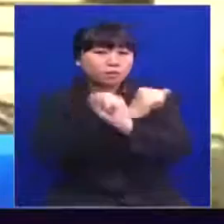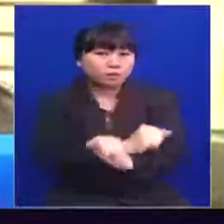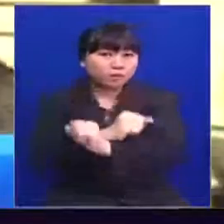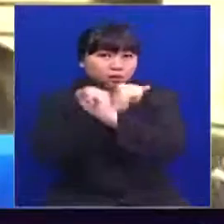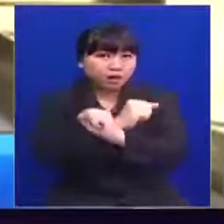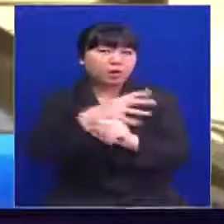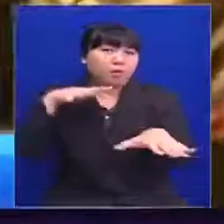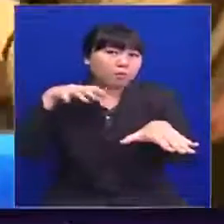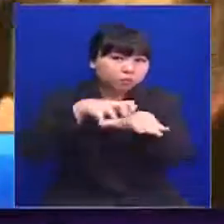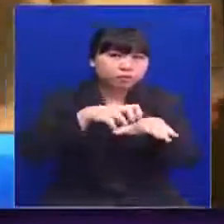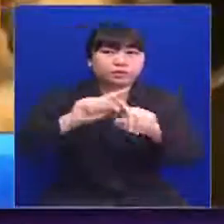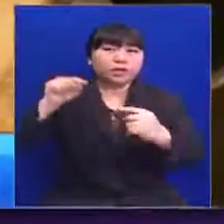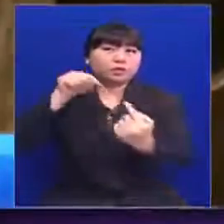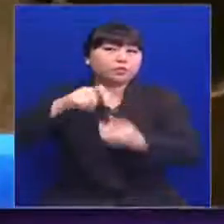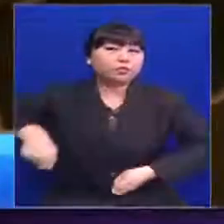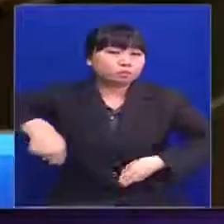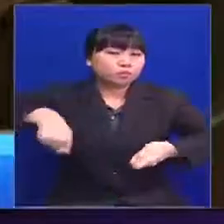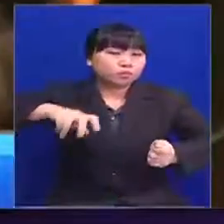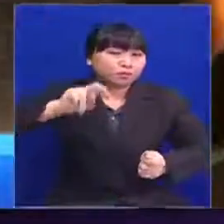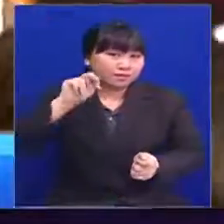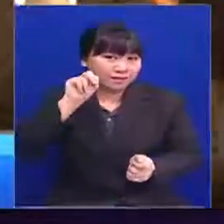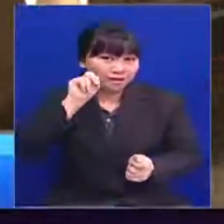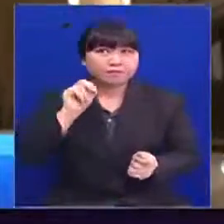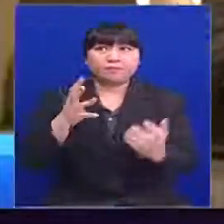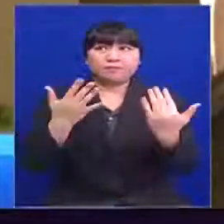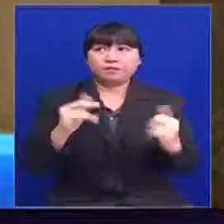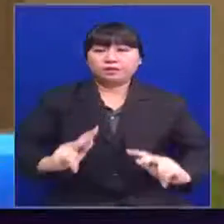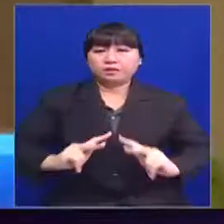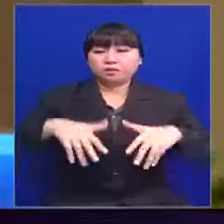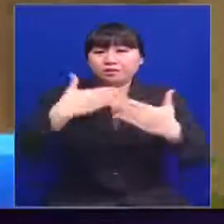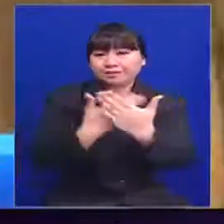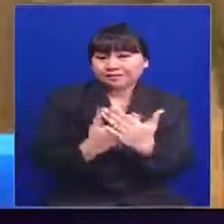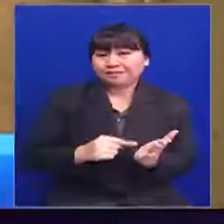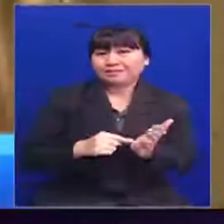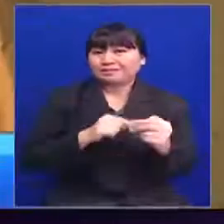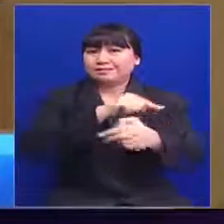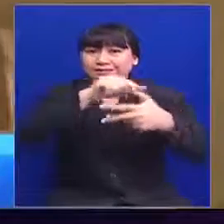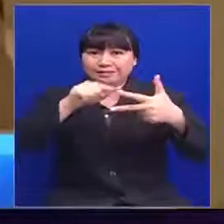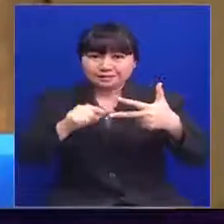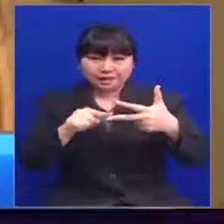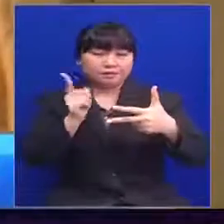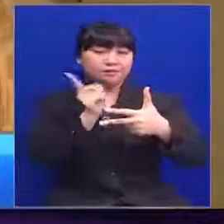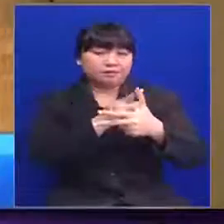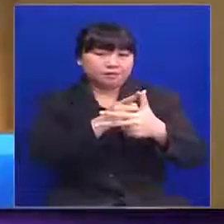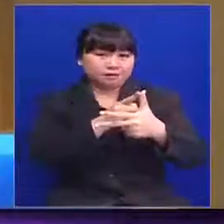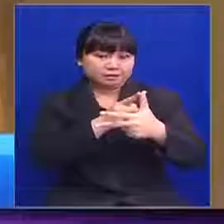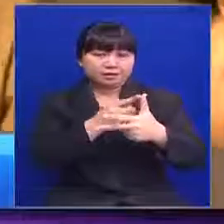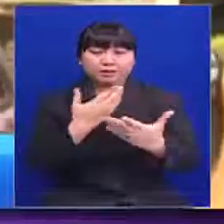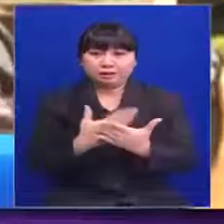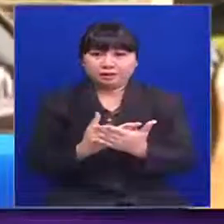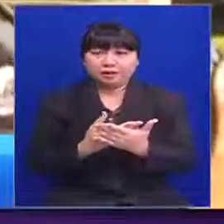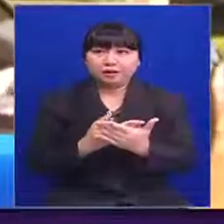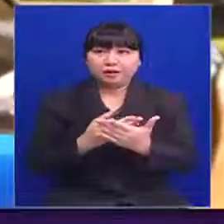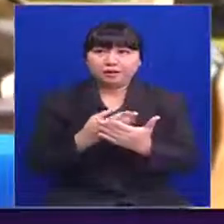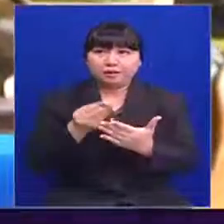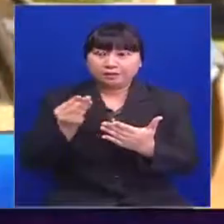เกิดอุบัติเหตุตามท้องถนนในช่วงเทศกาลสงกรานต์ขณะที่กระทรวงการคลังเสนอ3มาตรการประกอบด้วยการให้เงินกับข้าราชการระดับล่างและกล